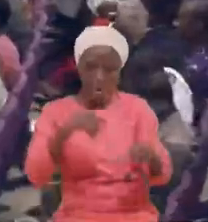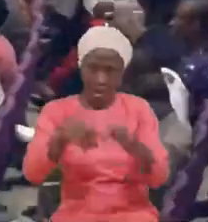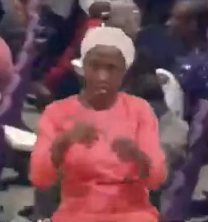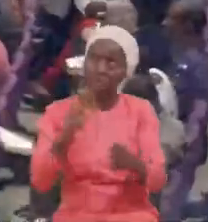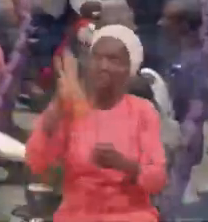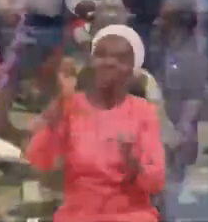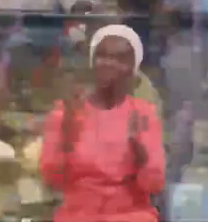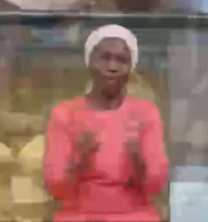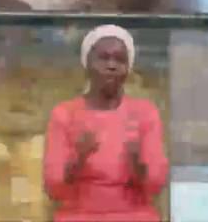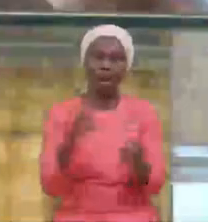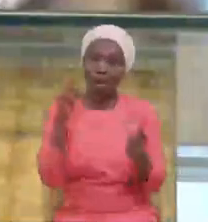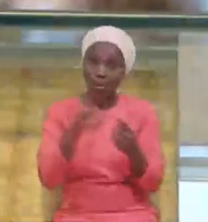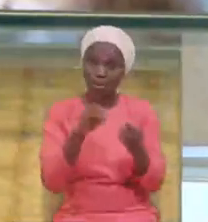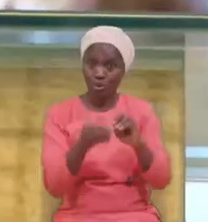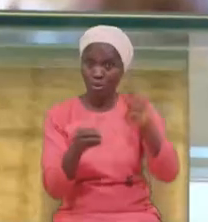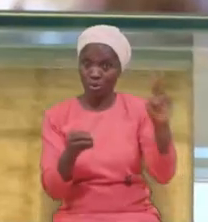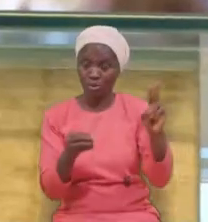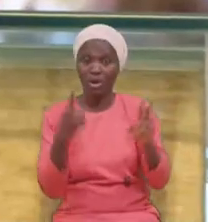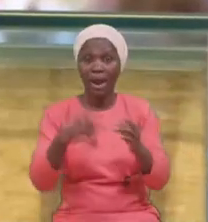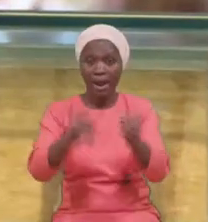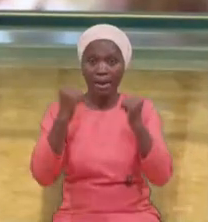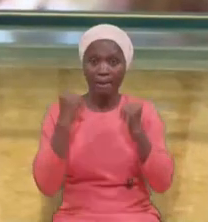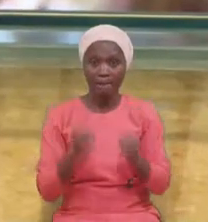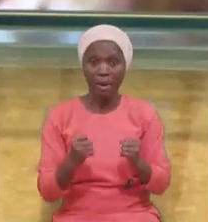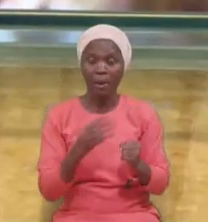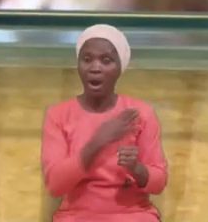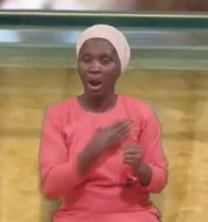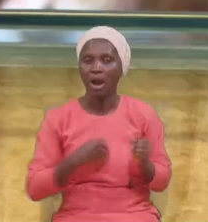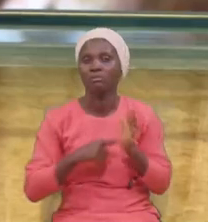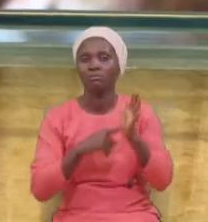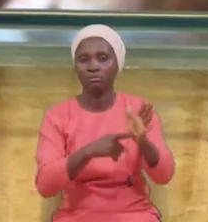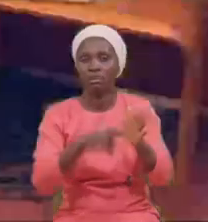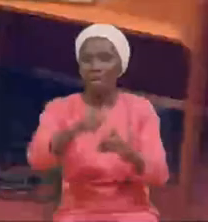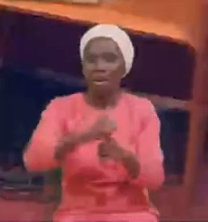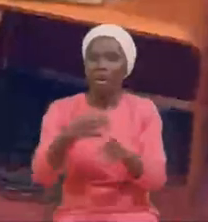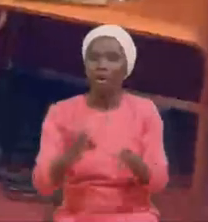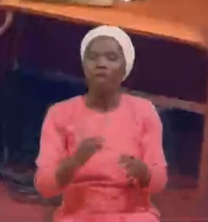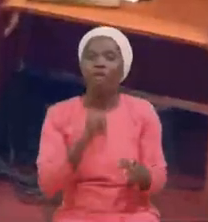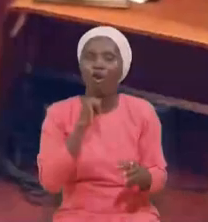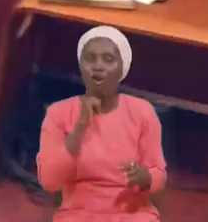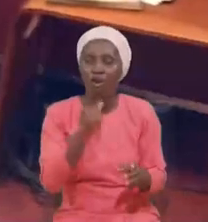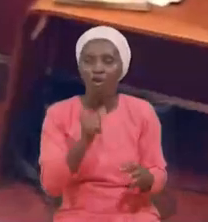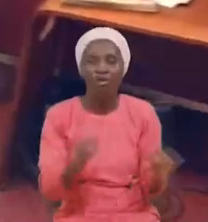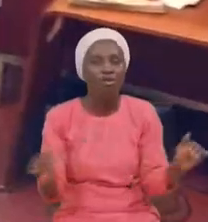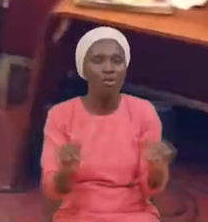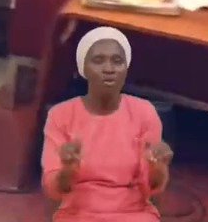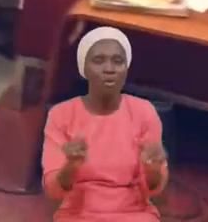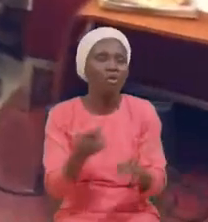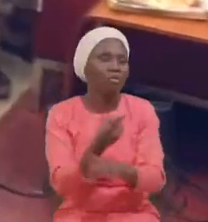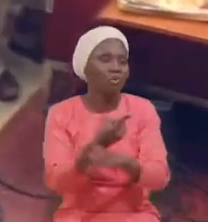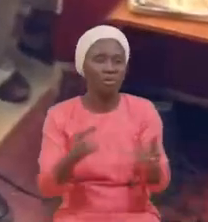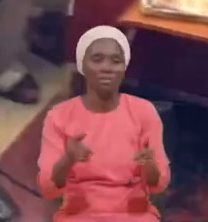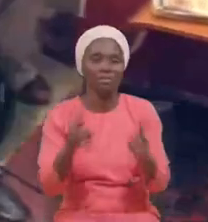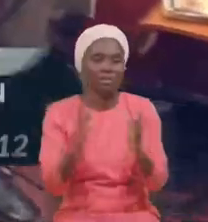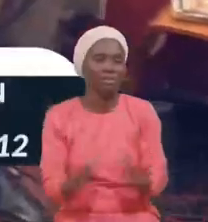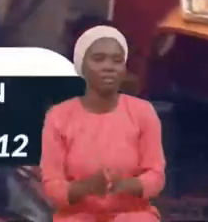Deuxième point maintenant, la puissance et la démonstration d'une libération